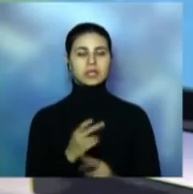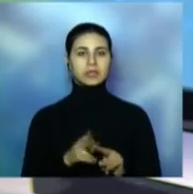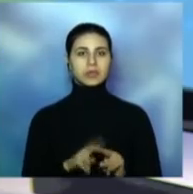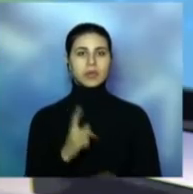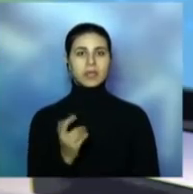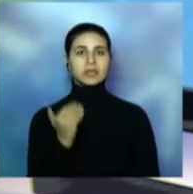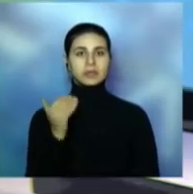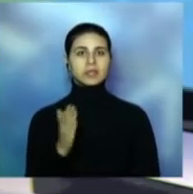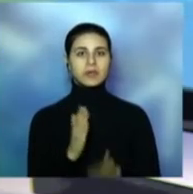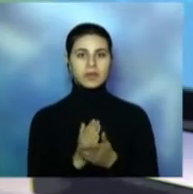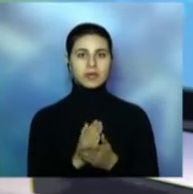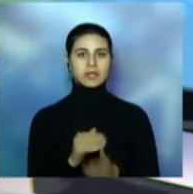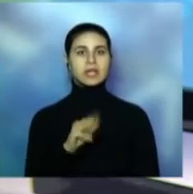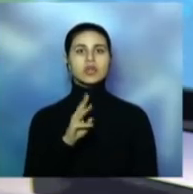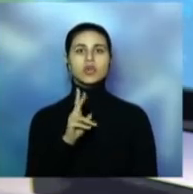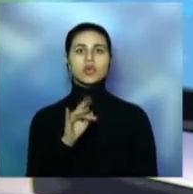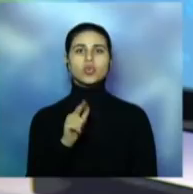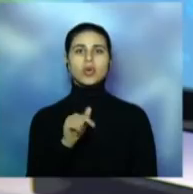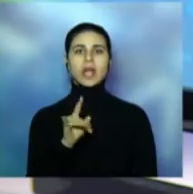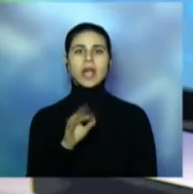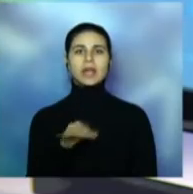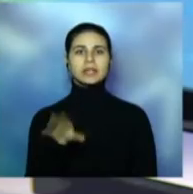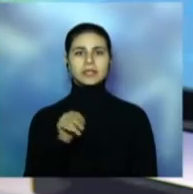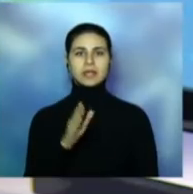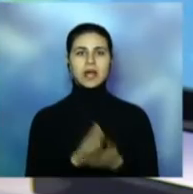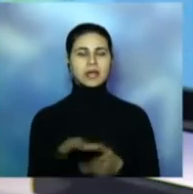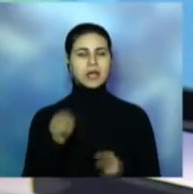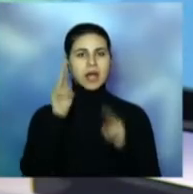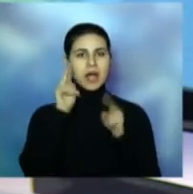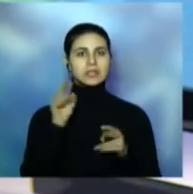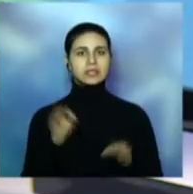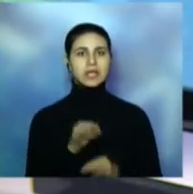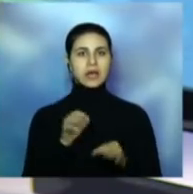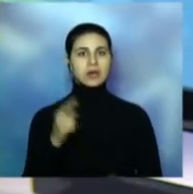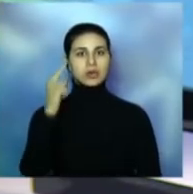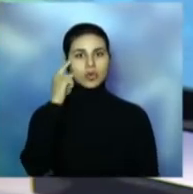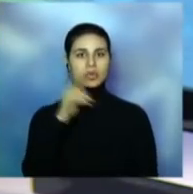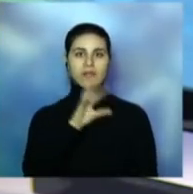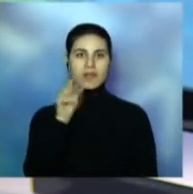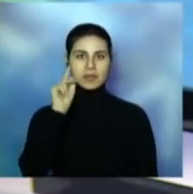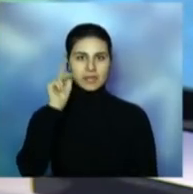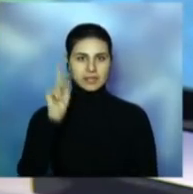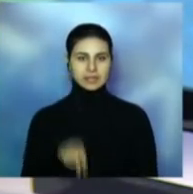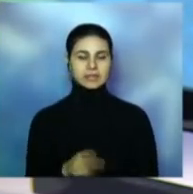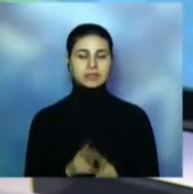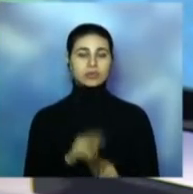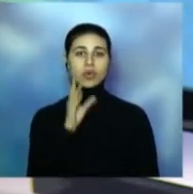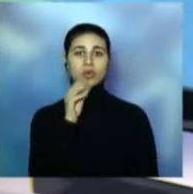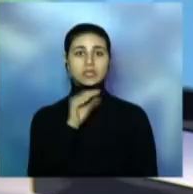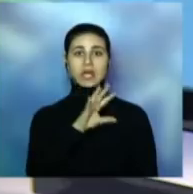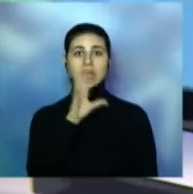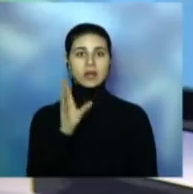მხრივ არსებობს დანინგ-კრუგერის სინდრომი, როდესაც ადამიანმა არაფერი იცის და ამიტომ ჰგონია, რომ ყველაფერი იცის, რადგან როცა